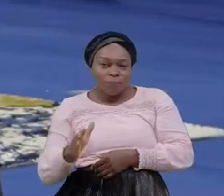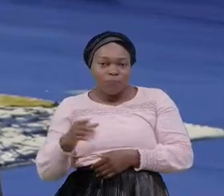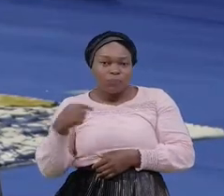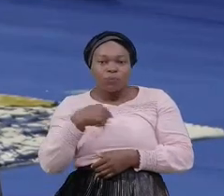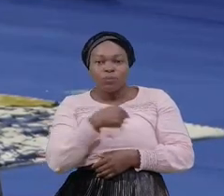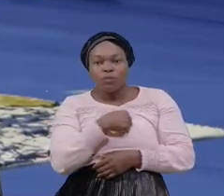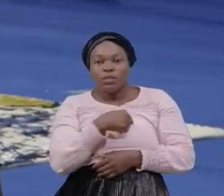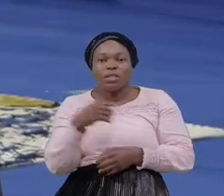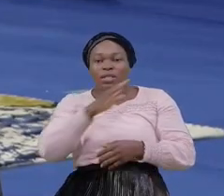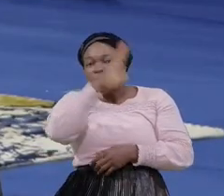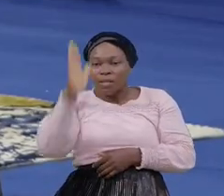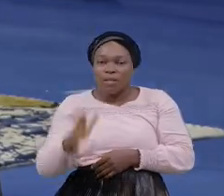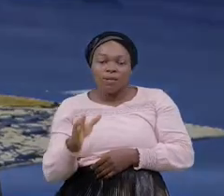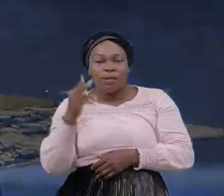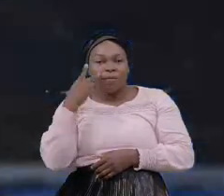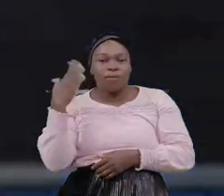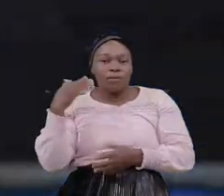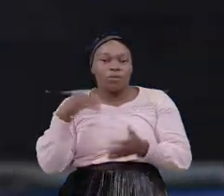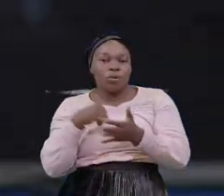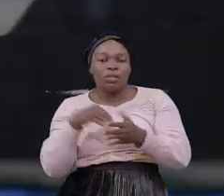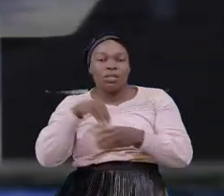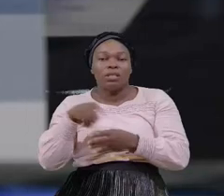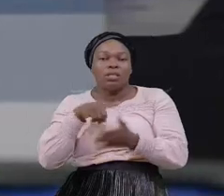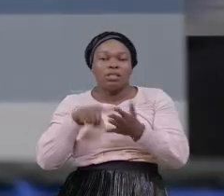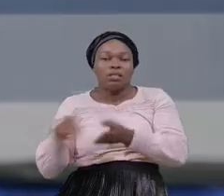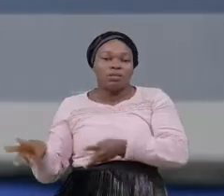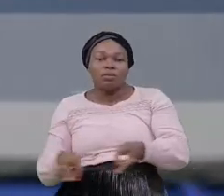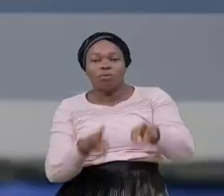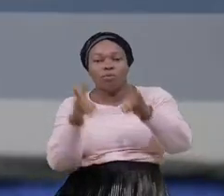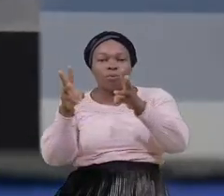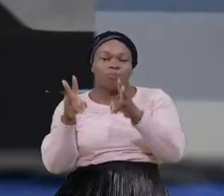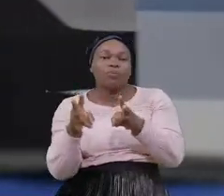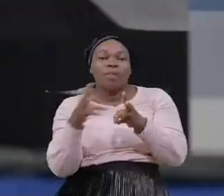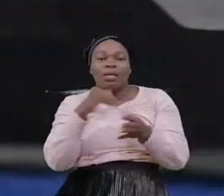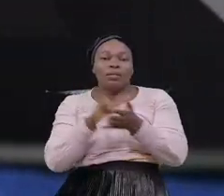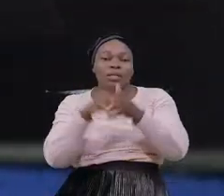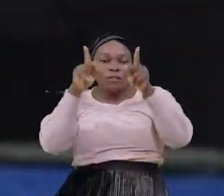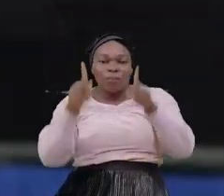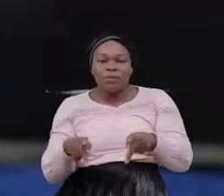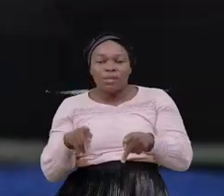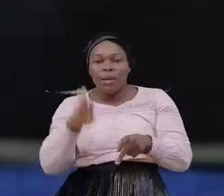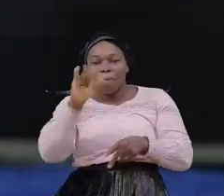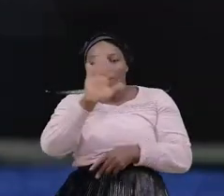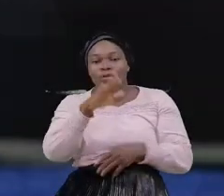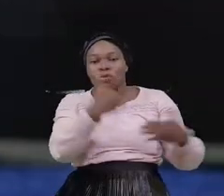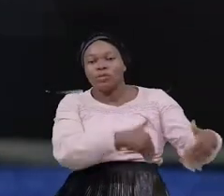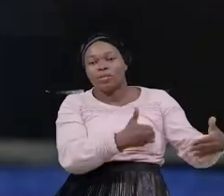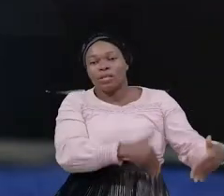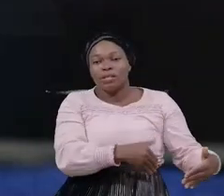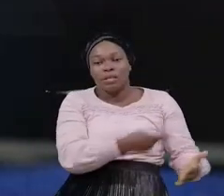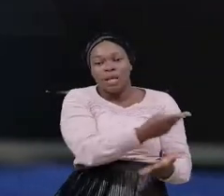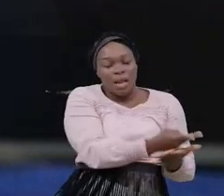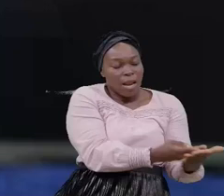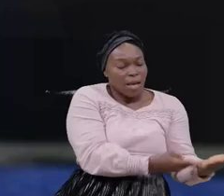nous n'avons jamais rien vu de pareil. La personne à côté de vous étendue par terre, on se